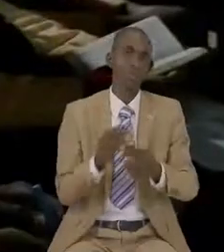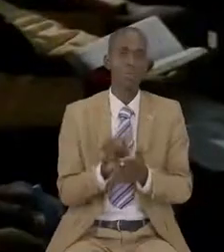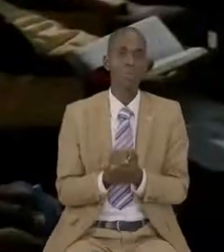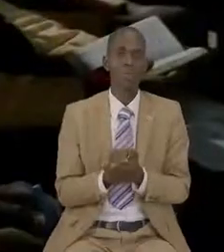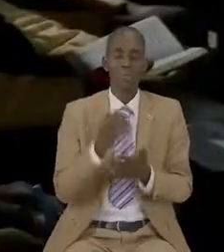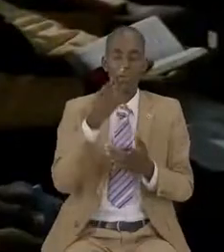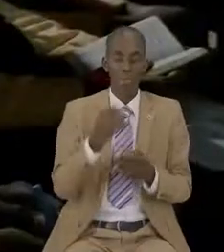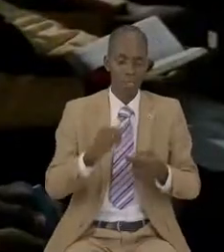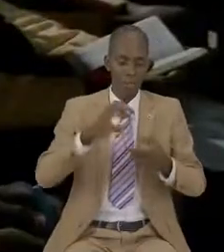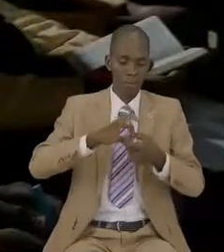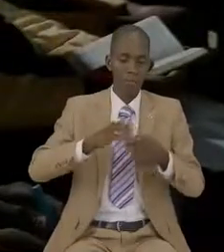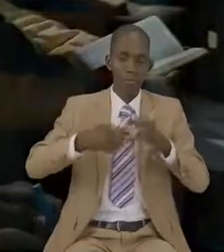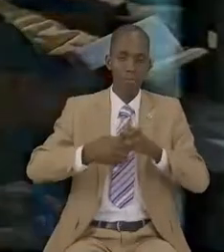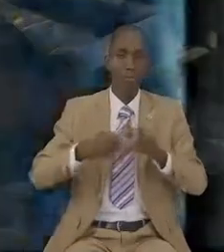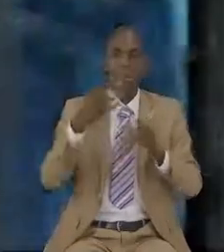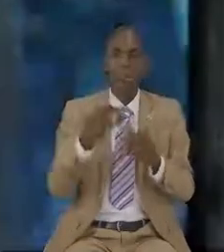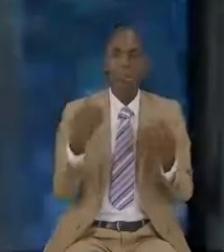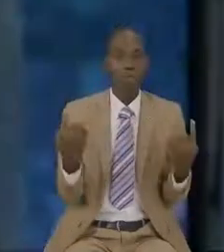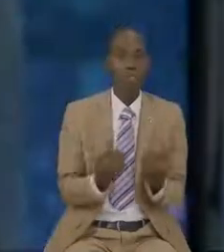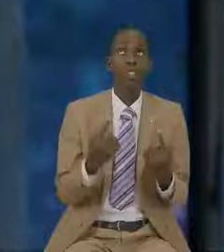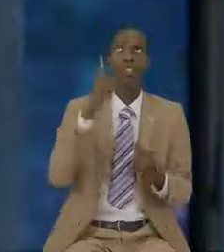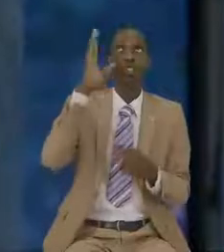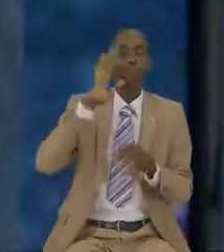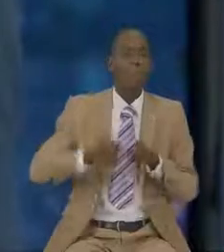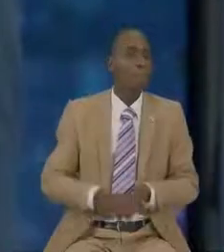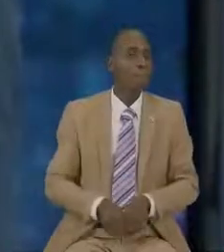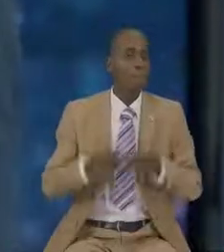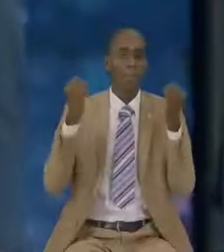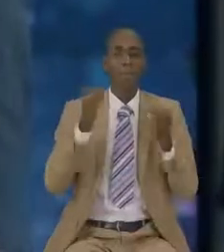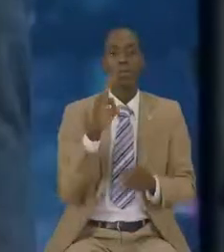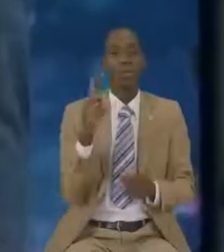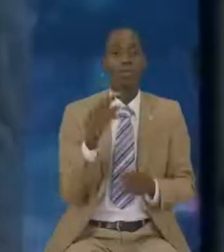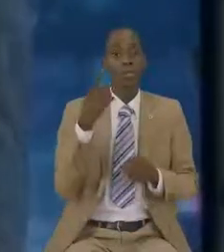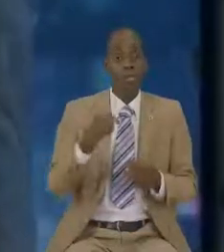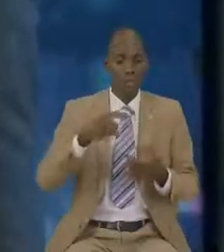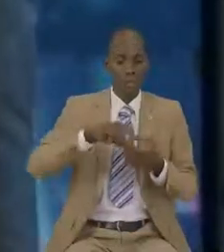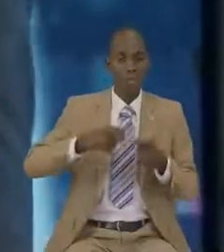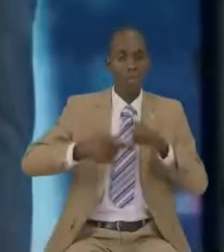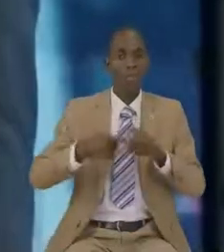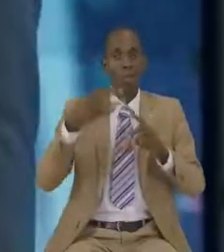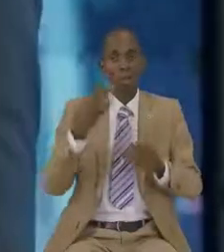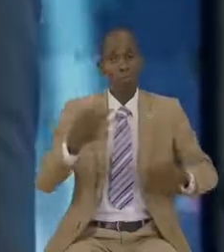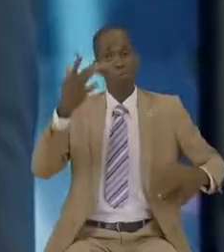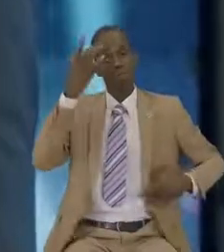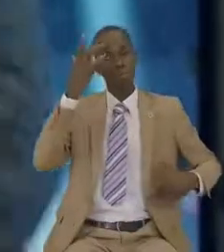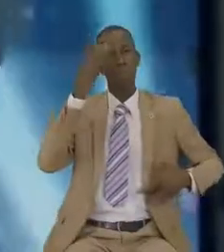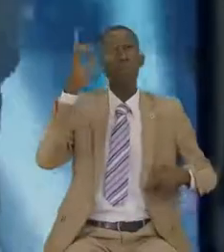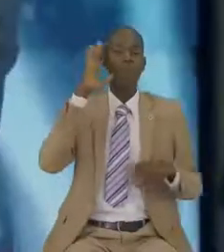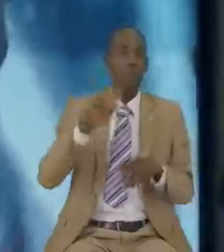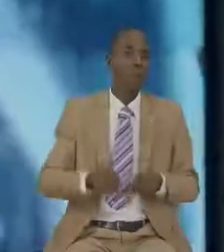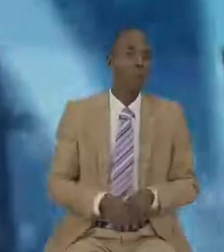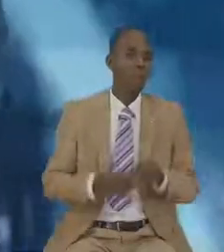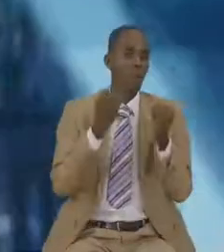Les chaînes du péché, il va les briser. Les chaînes de la maladie, il va les briser. Et les